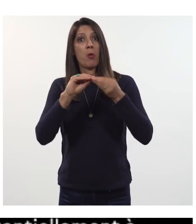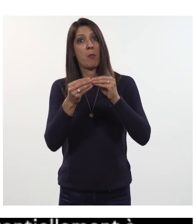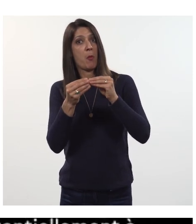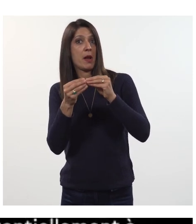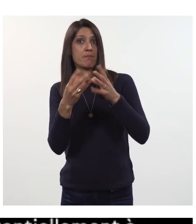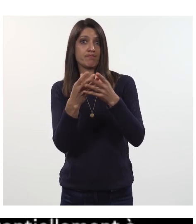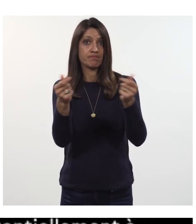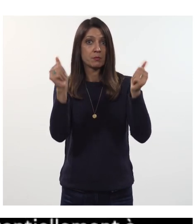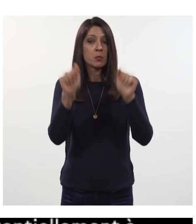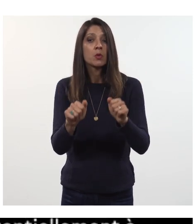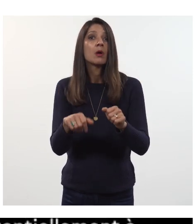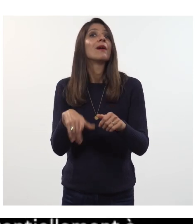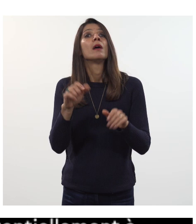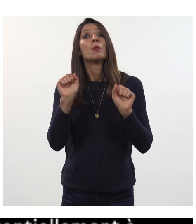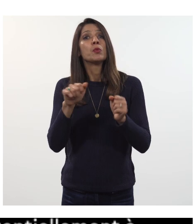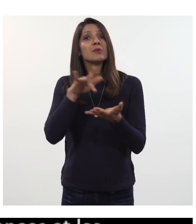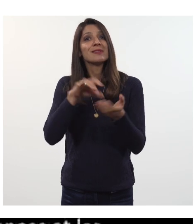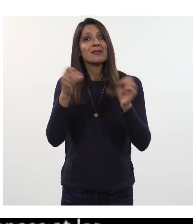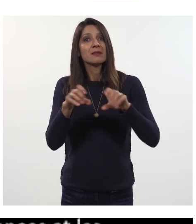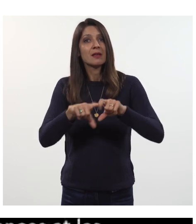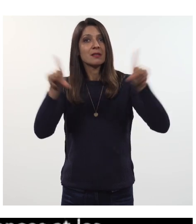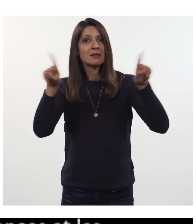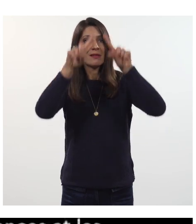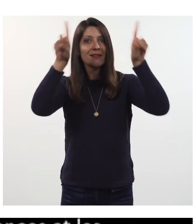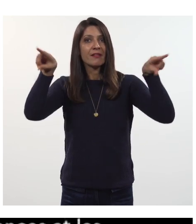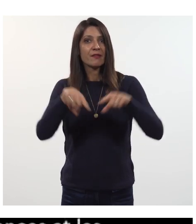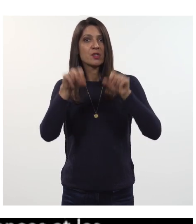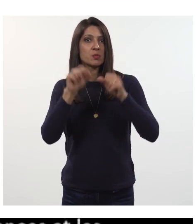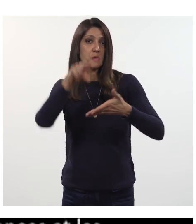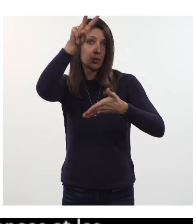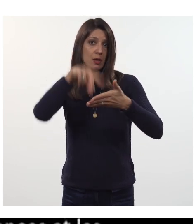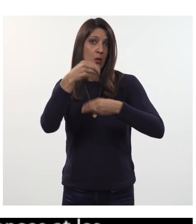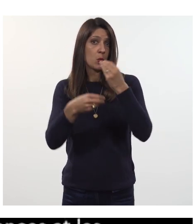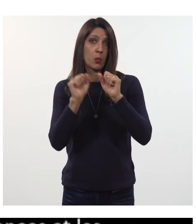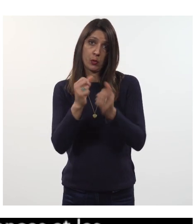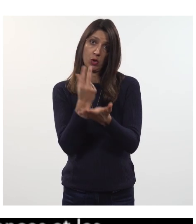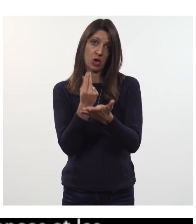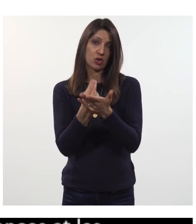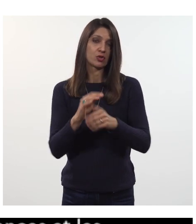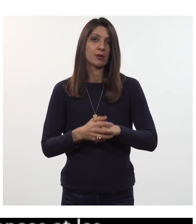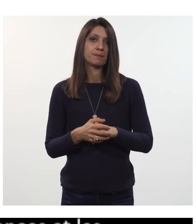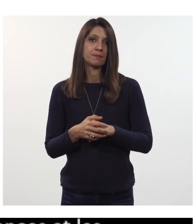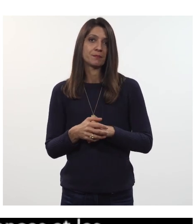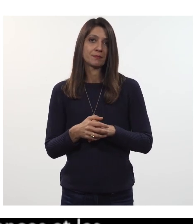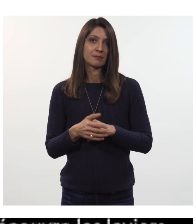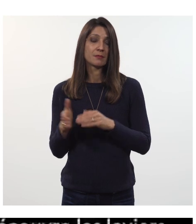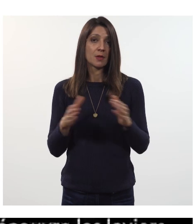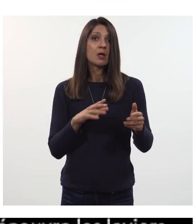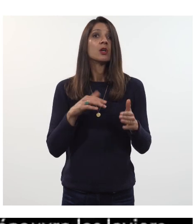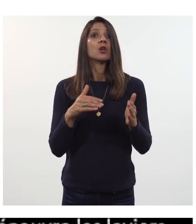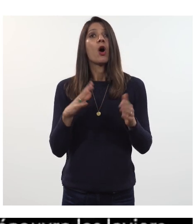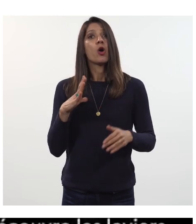site, que vous pouvez télécharger ou tout simplement consulter directement sur le site Internet. Nous avons 3